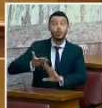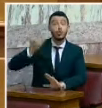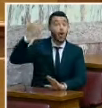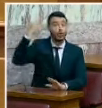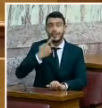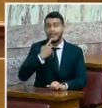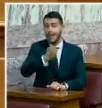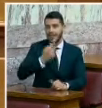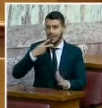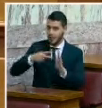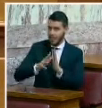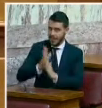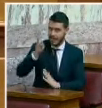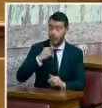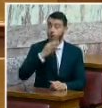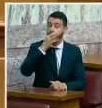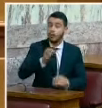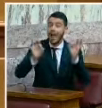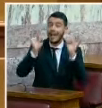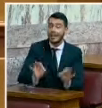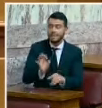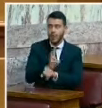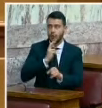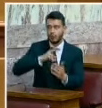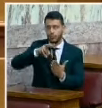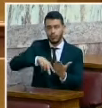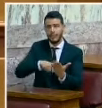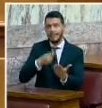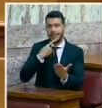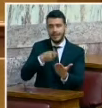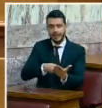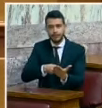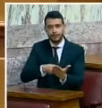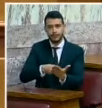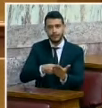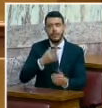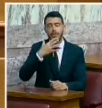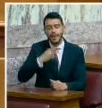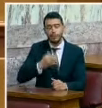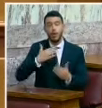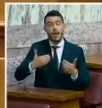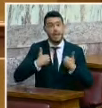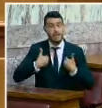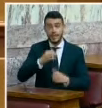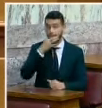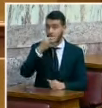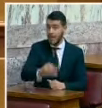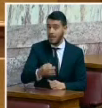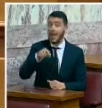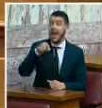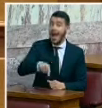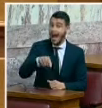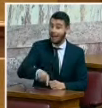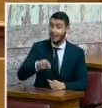Όχι, θα σας πω τι λέγατε. Λοιπόν, και γι' αυτό εμείς λέμε ότι αυτή την προοπτική θα την